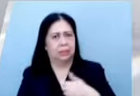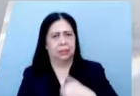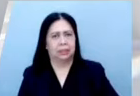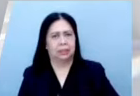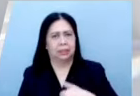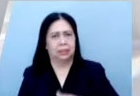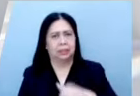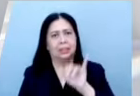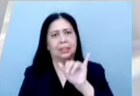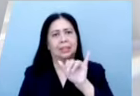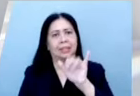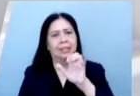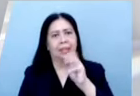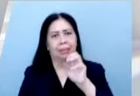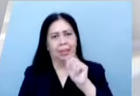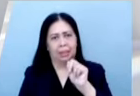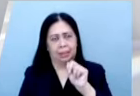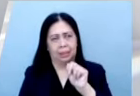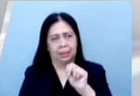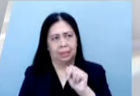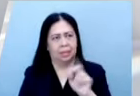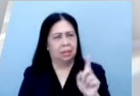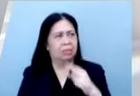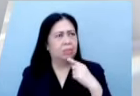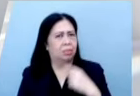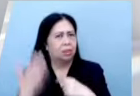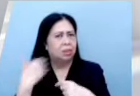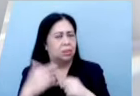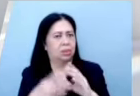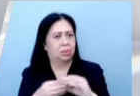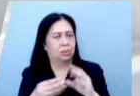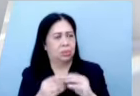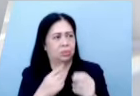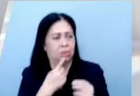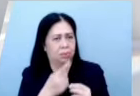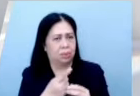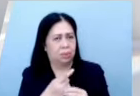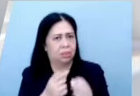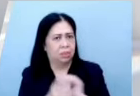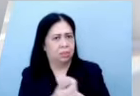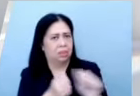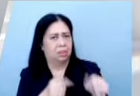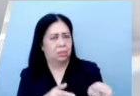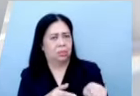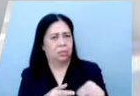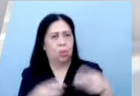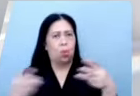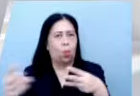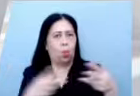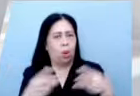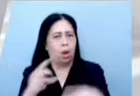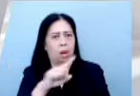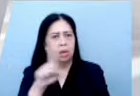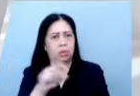nakaraan pa, ano pong kwento? Nagsasabi mo siya na dadaan sila sa war zone, high risk area nga daw